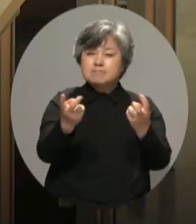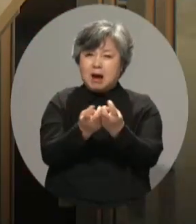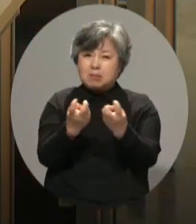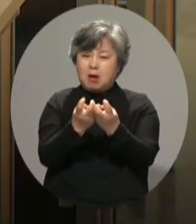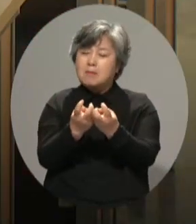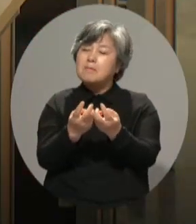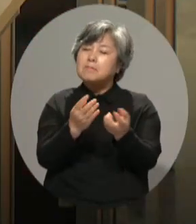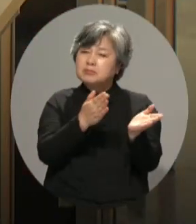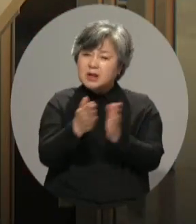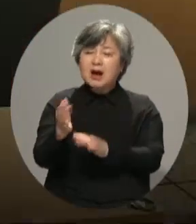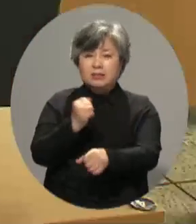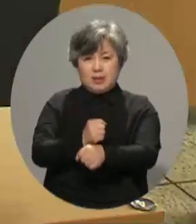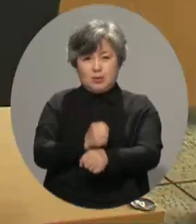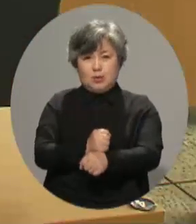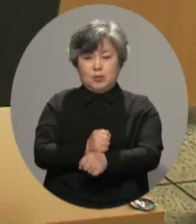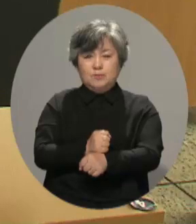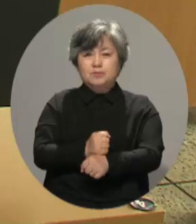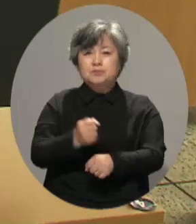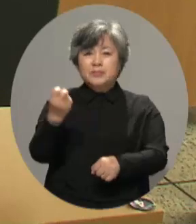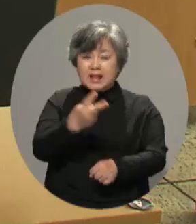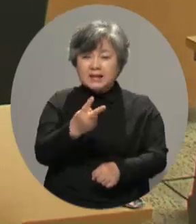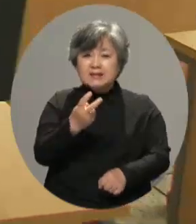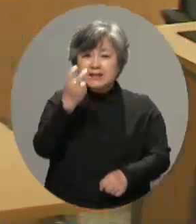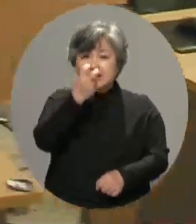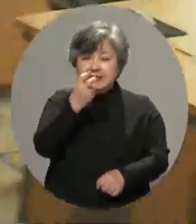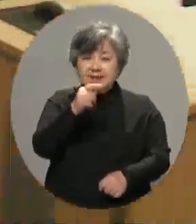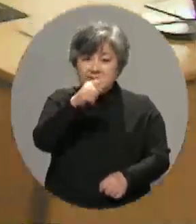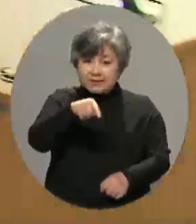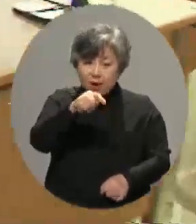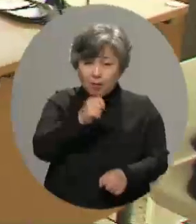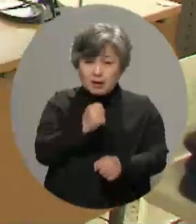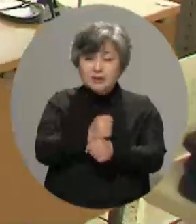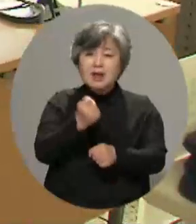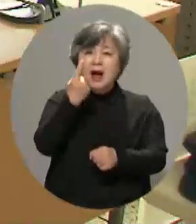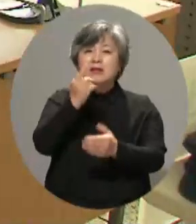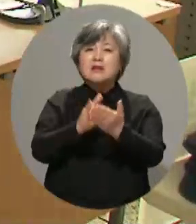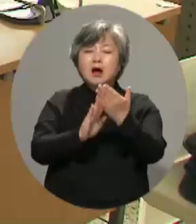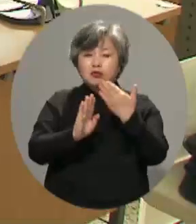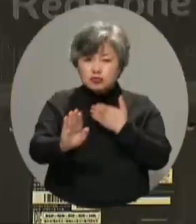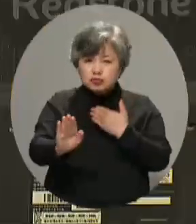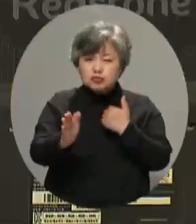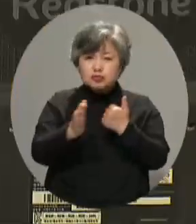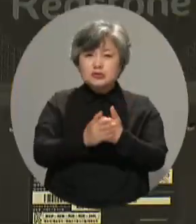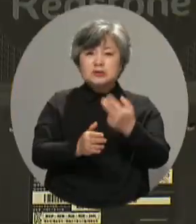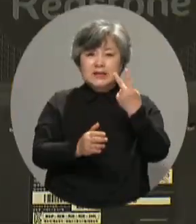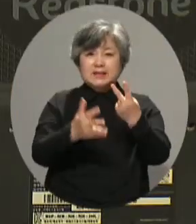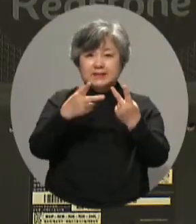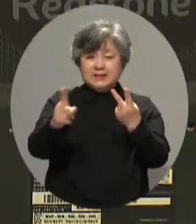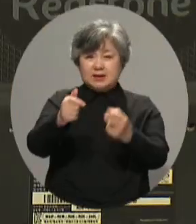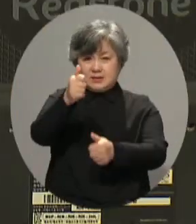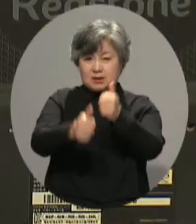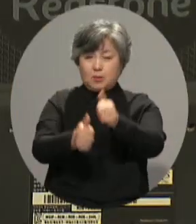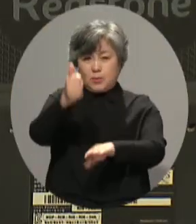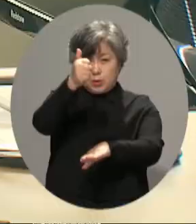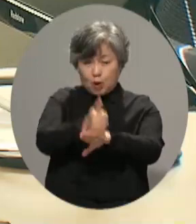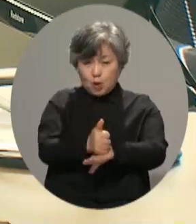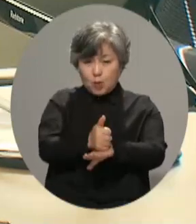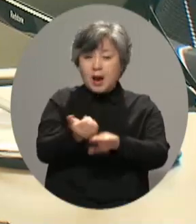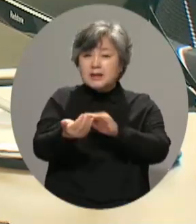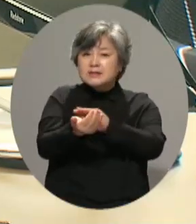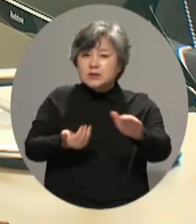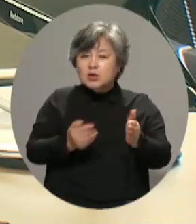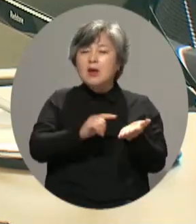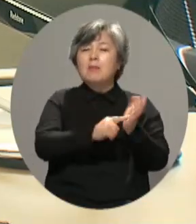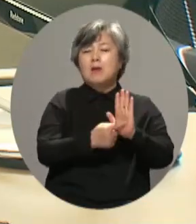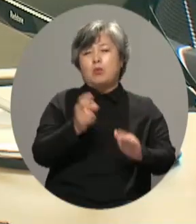밝혔습니다 재첩 내용은 다음달 말로 예정돼 있는 올해 2차 시험 결과 발표에 앞서 공개될 것으로